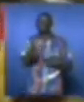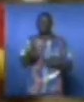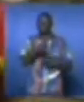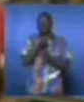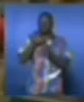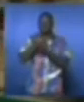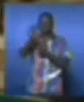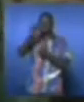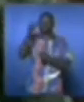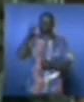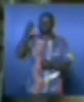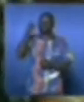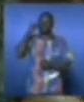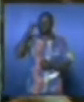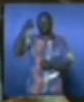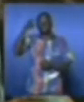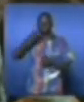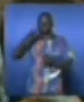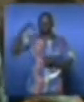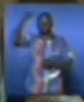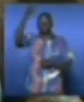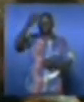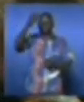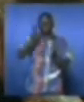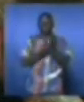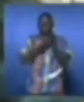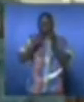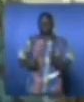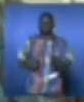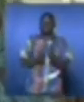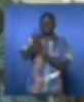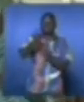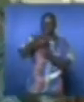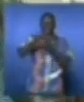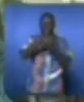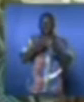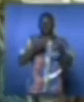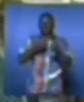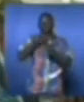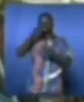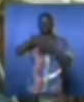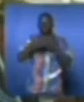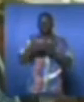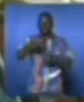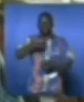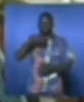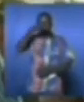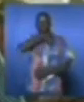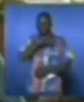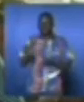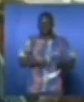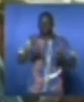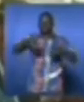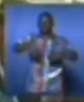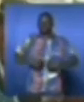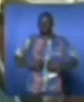quotidien, l'avenir de ses élèves passe avant tout. Mon ambition, c'est de faire vraiment de ces jeunes, en tout cas les futurs